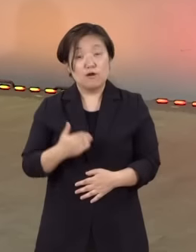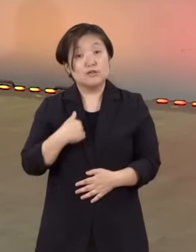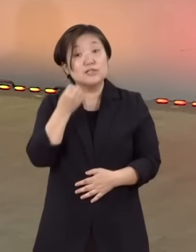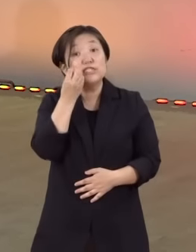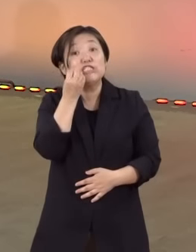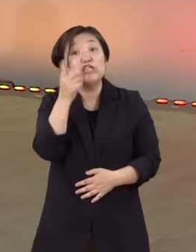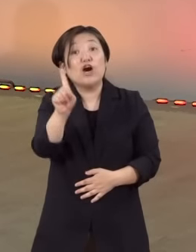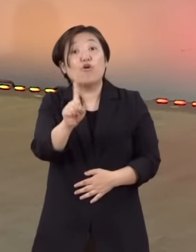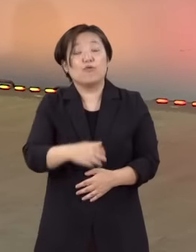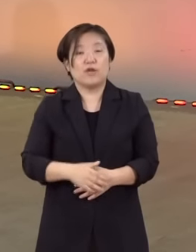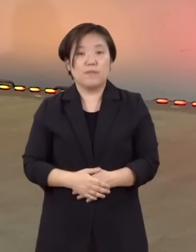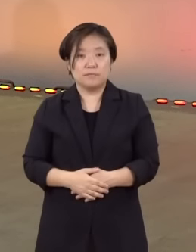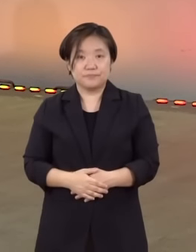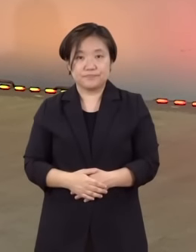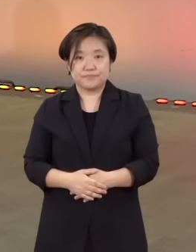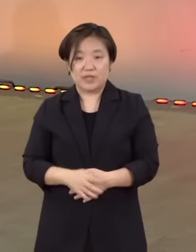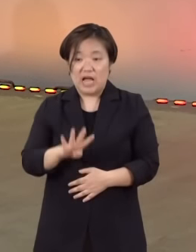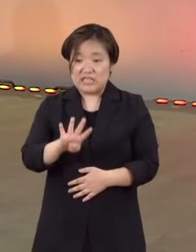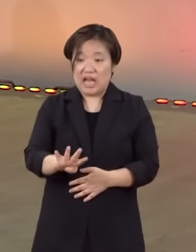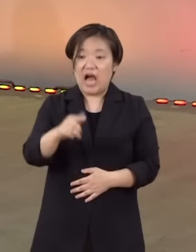10층에 엘리베이터가